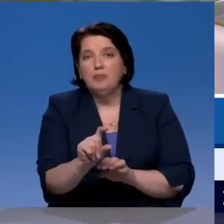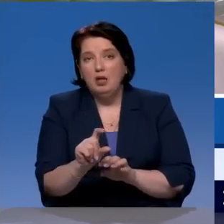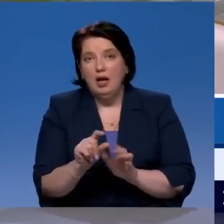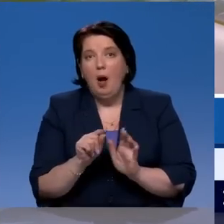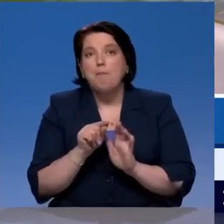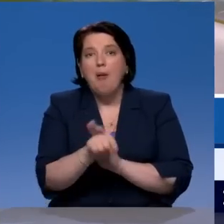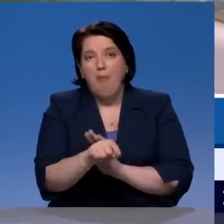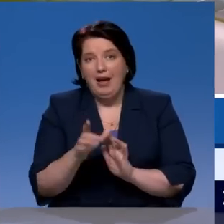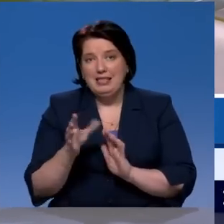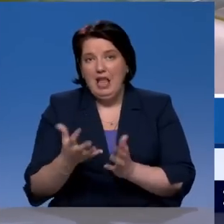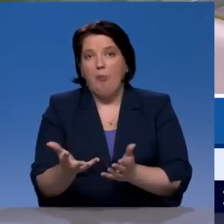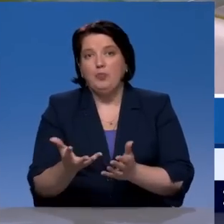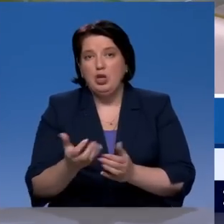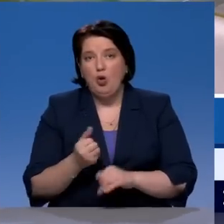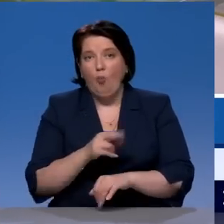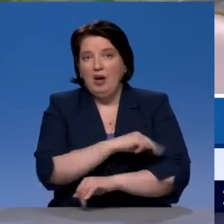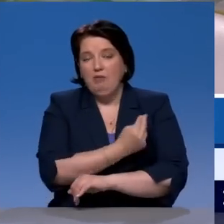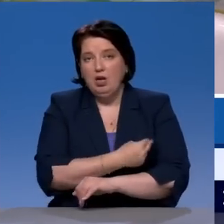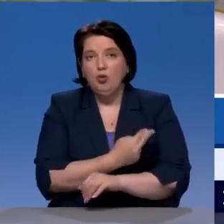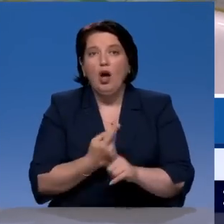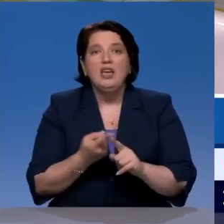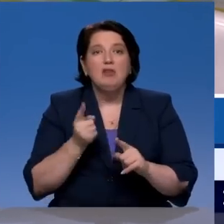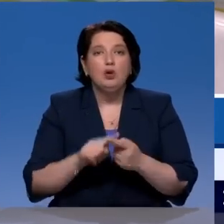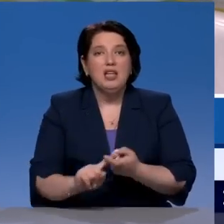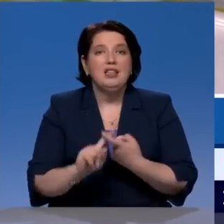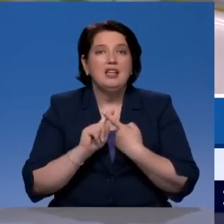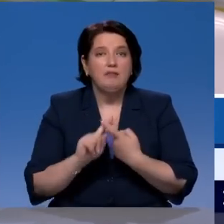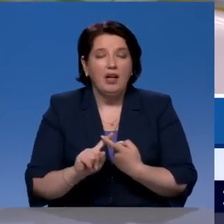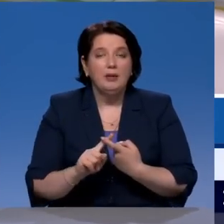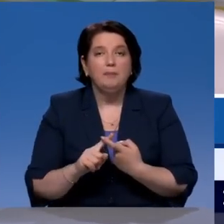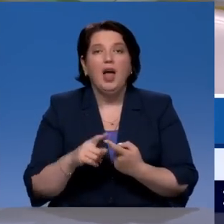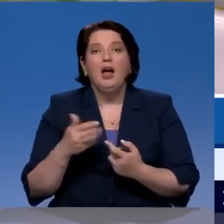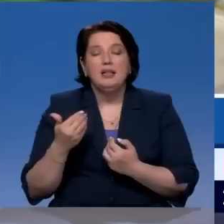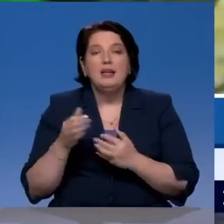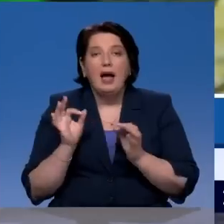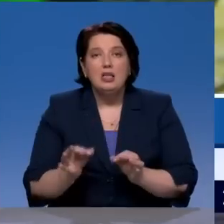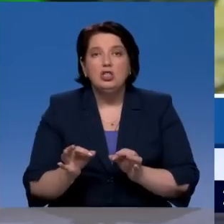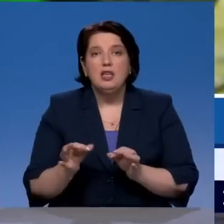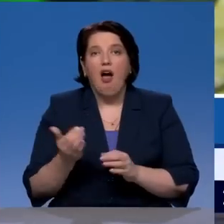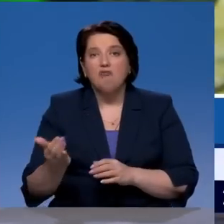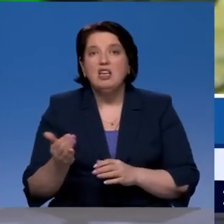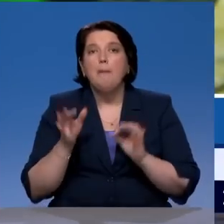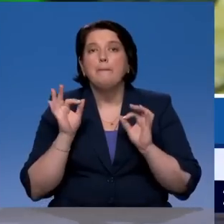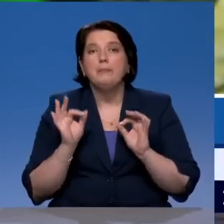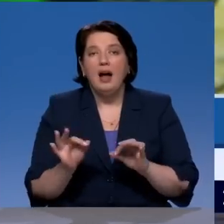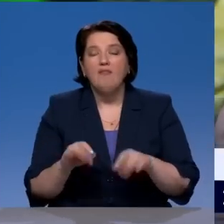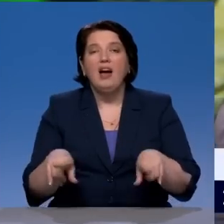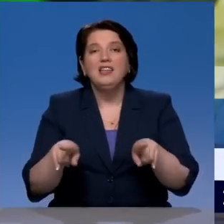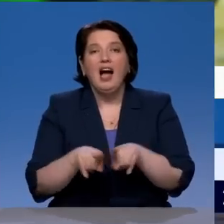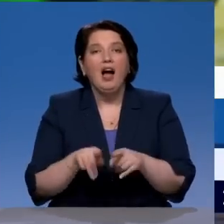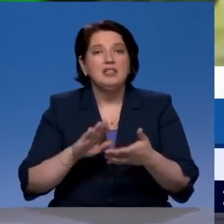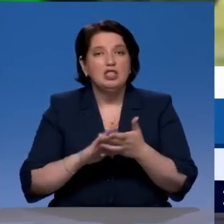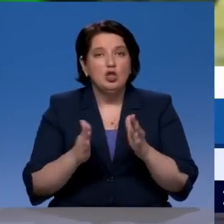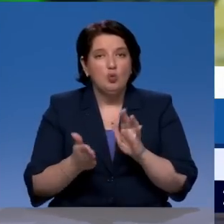отсюда начинаем плясать. Конечно, конечно. Вы абсолютно правы, что данная ситуация, как мы видим, с